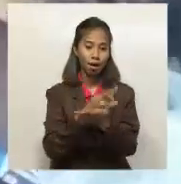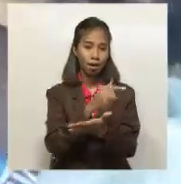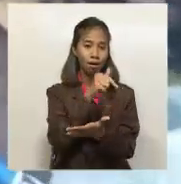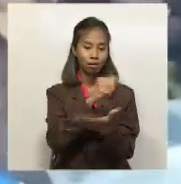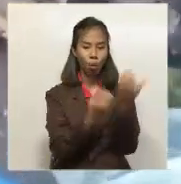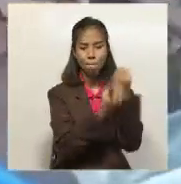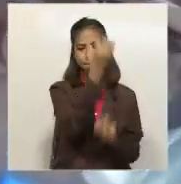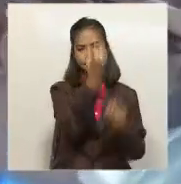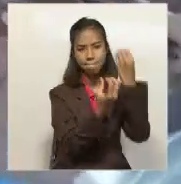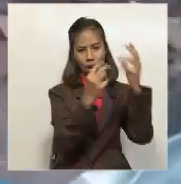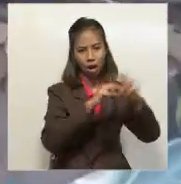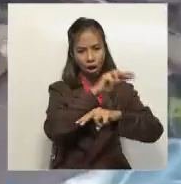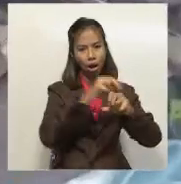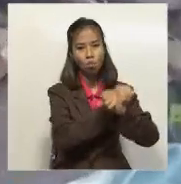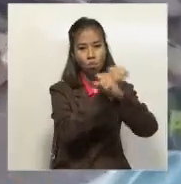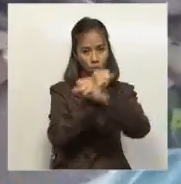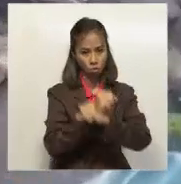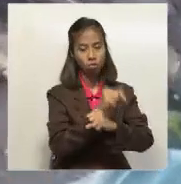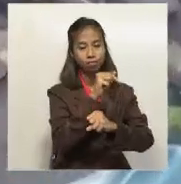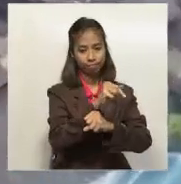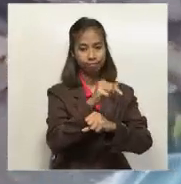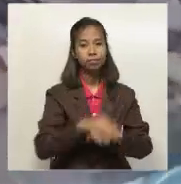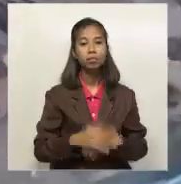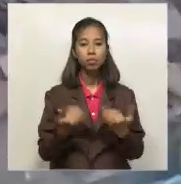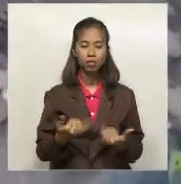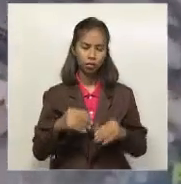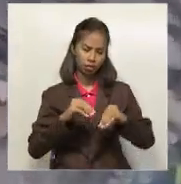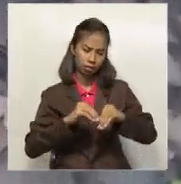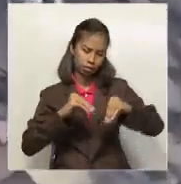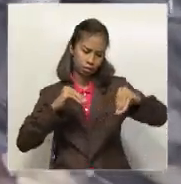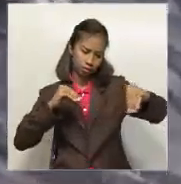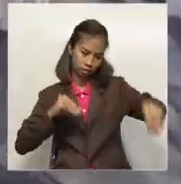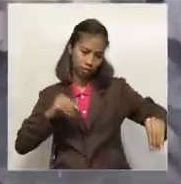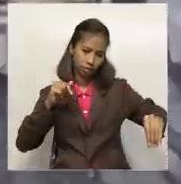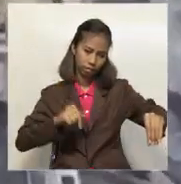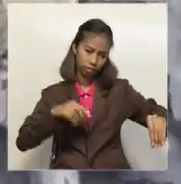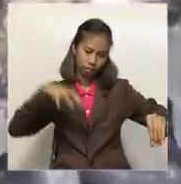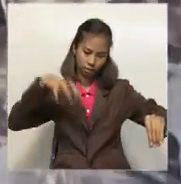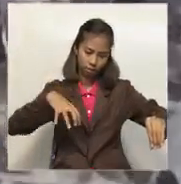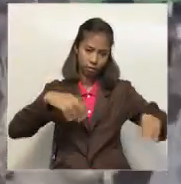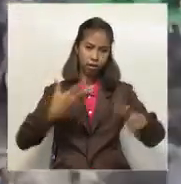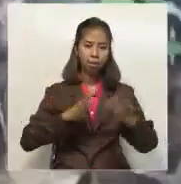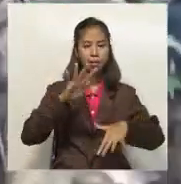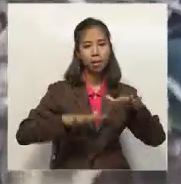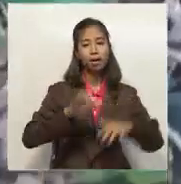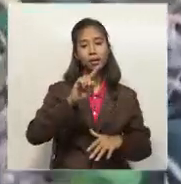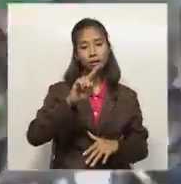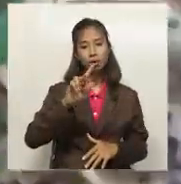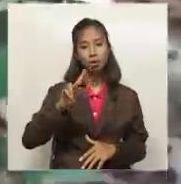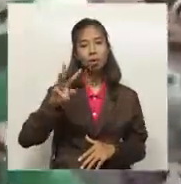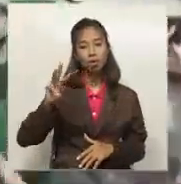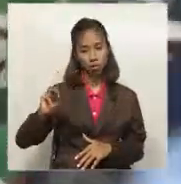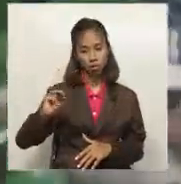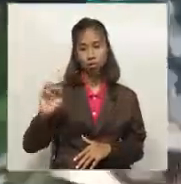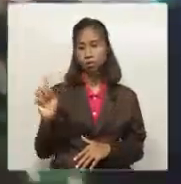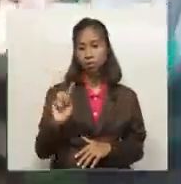งวนแห่งชาติป่าวังใหญ่และป่าแม่น้ำน้อยห่างจากแนวเขตอุทยานแห่งชาติไซโยกประมาณ1กิโลเมตรค่ะ